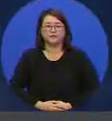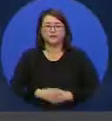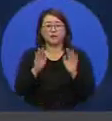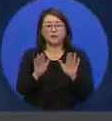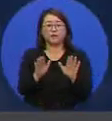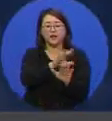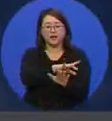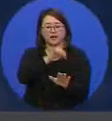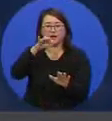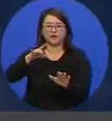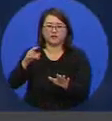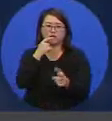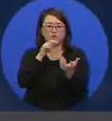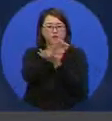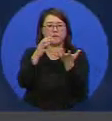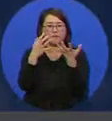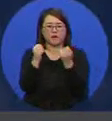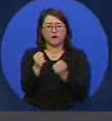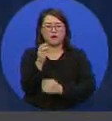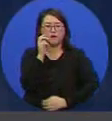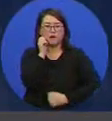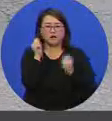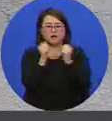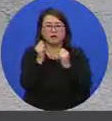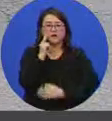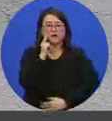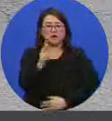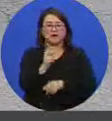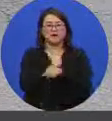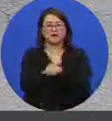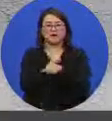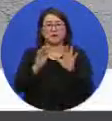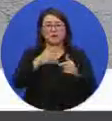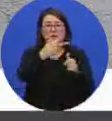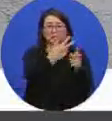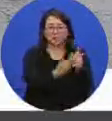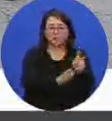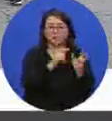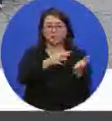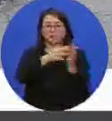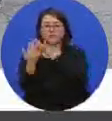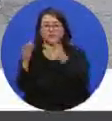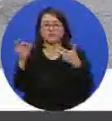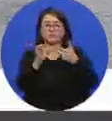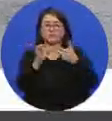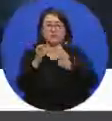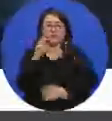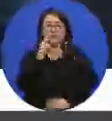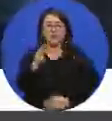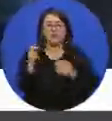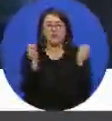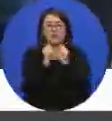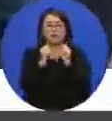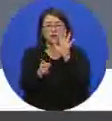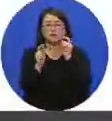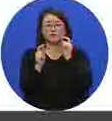오늘은 가끔 구름이 많은 가운데 매우 춥겠습니다. 현재 무주와 진안, 장수에는 한파주의보가 내려져